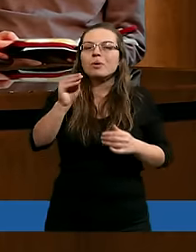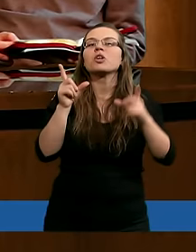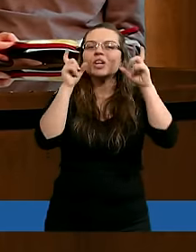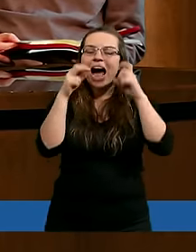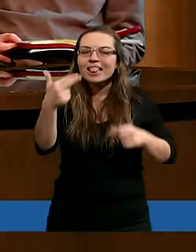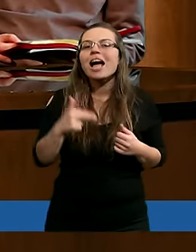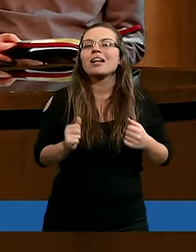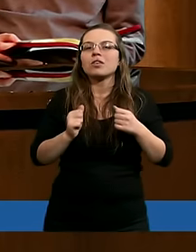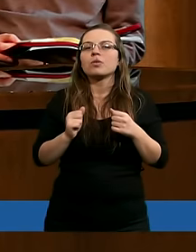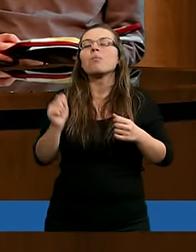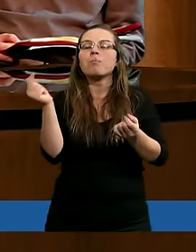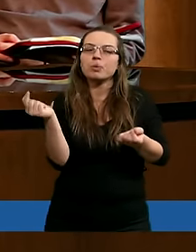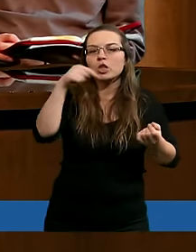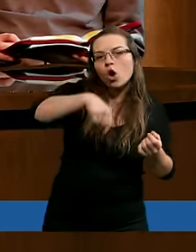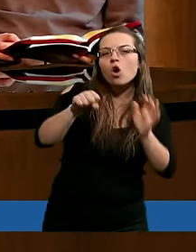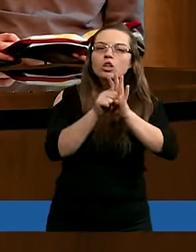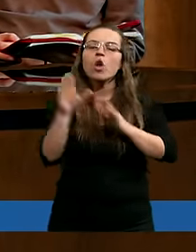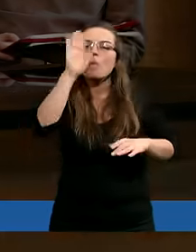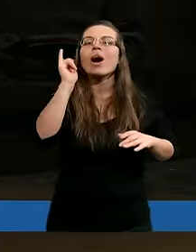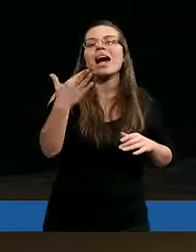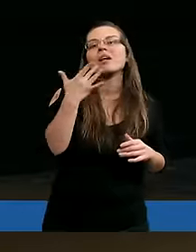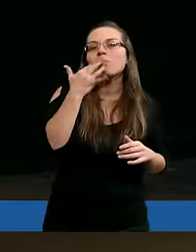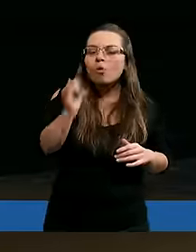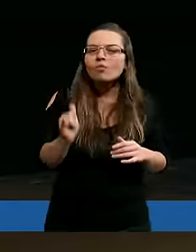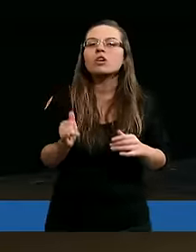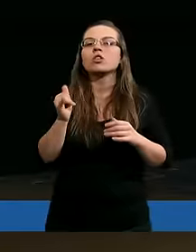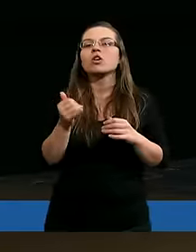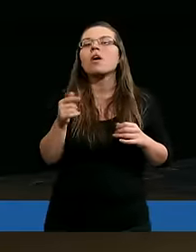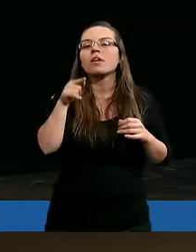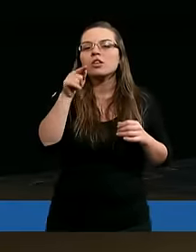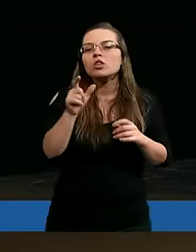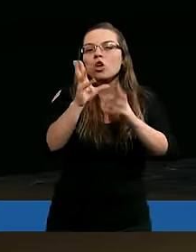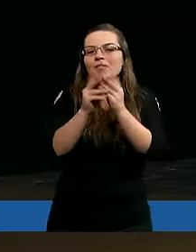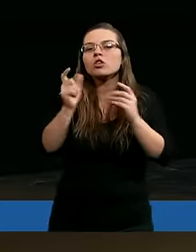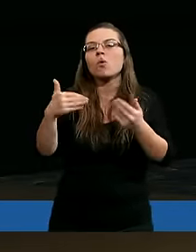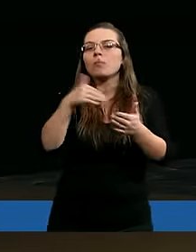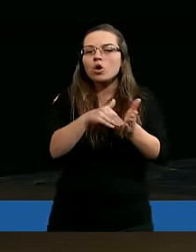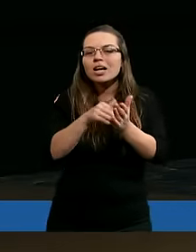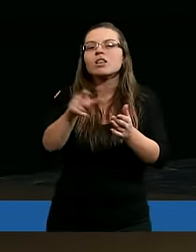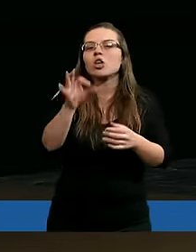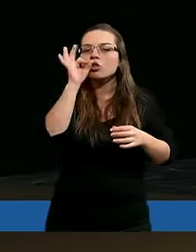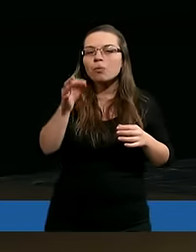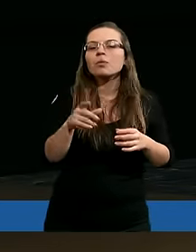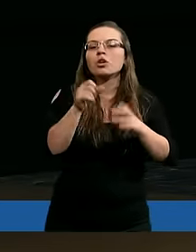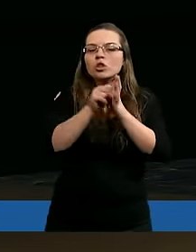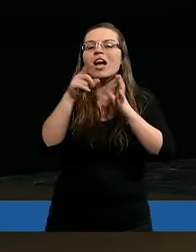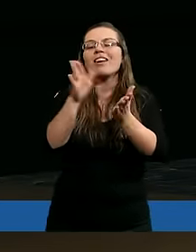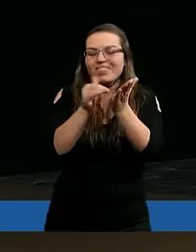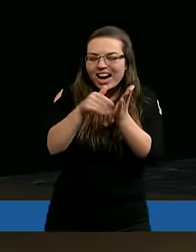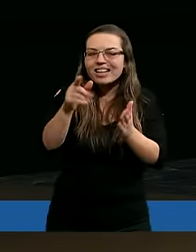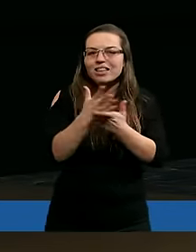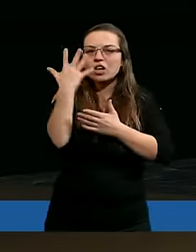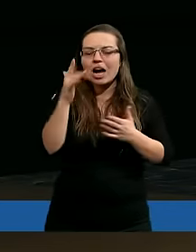szatan przychodzi do Boga i mówi: skóra za skórę, wszystko co posiada człowiek odda za swoje życie, lecz wyciągnij tylko